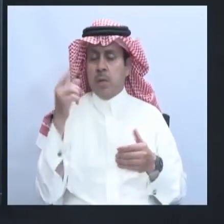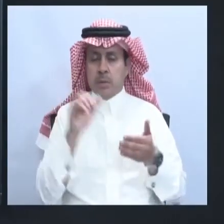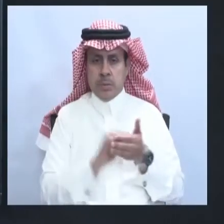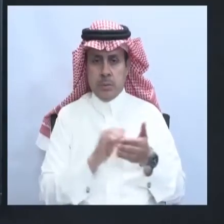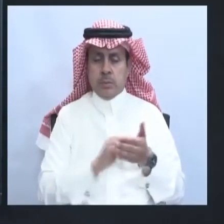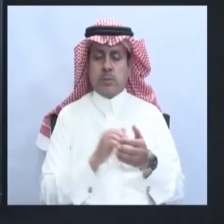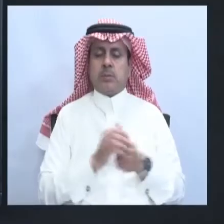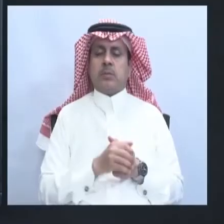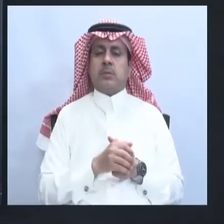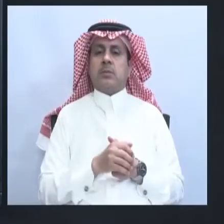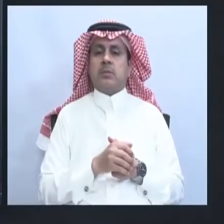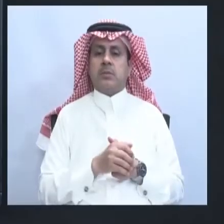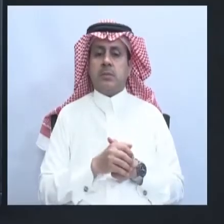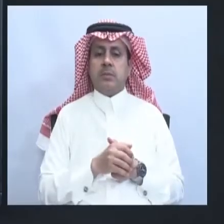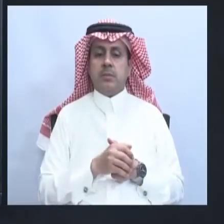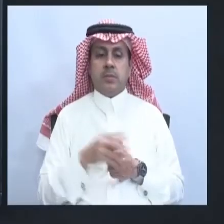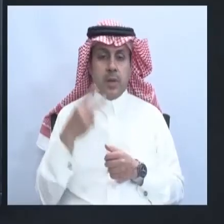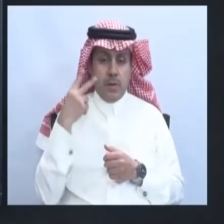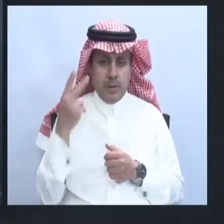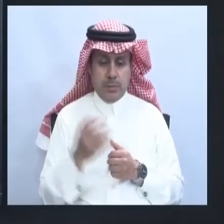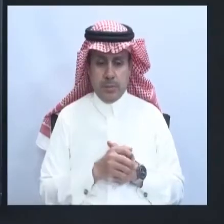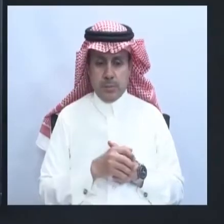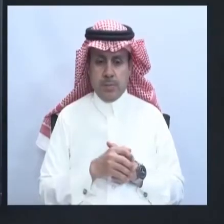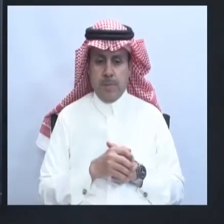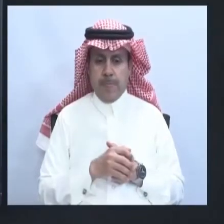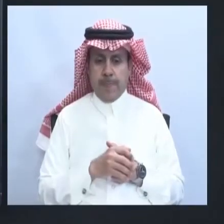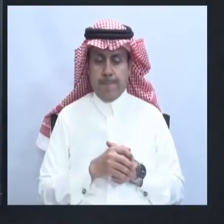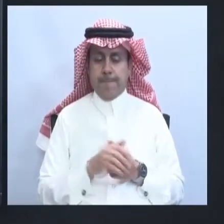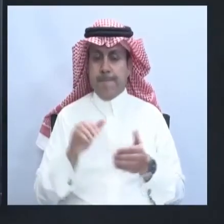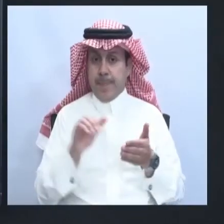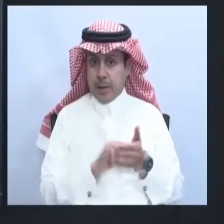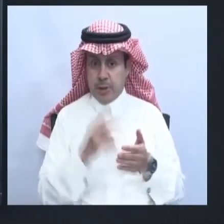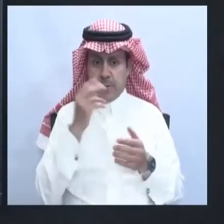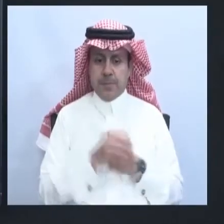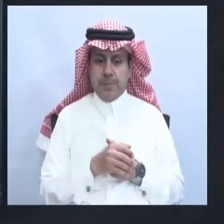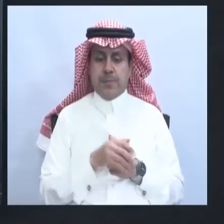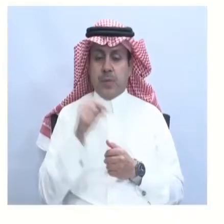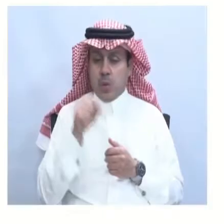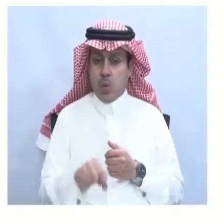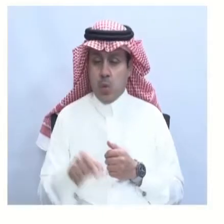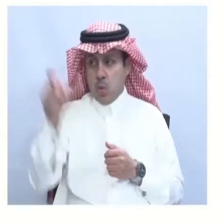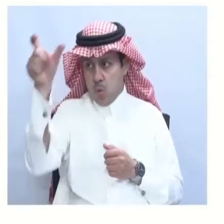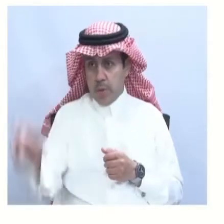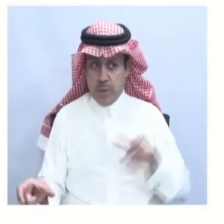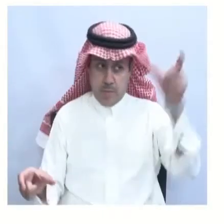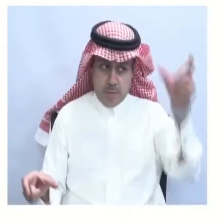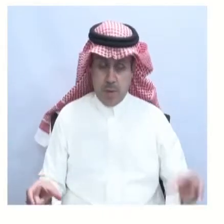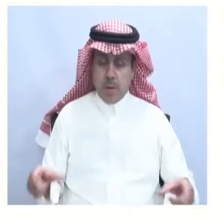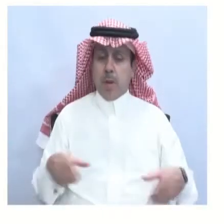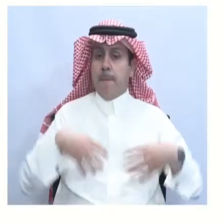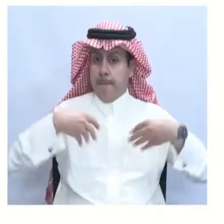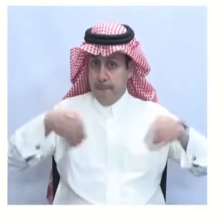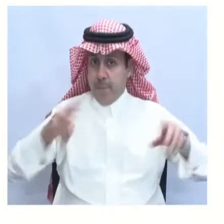شروط البيع ثانيا ناتي الى الشرط الثاني ان يكون كل واحد من العاقدين